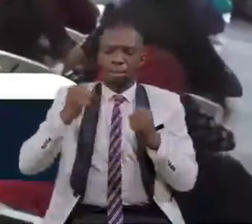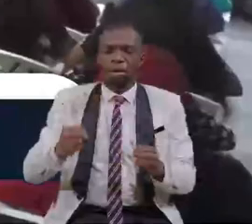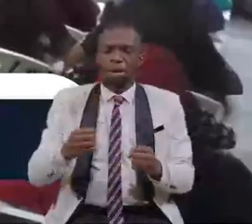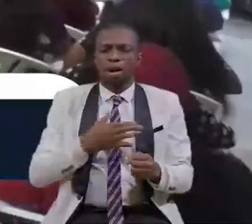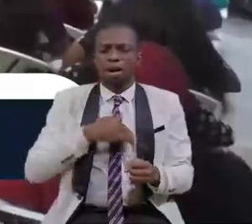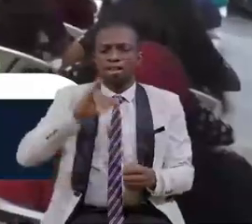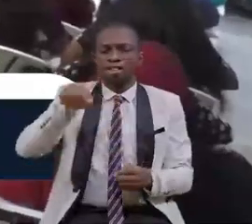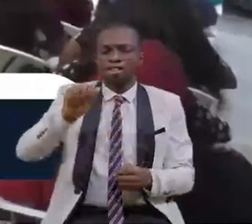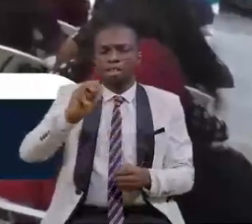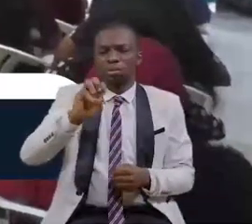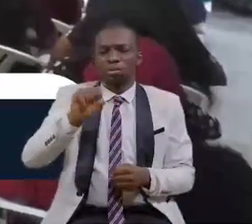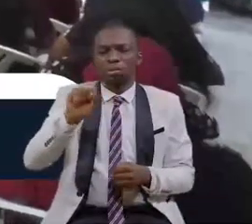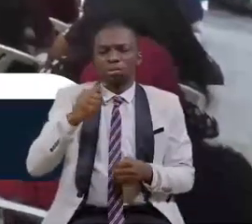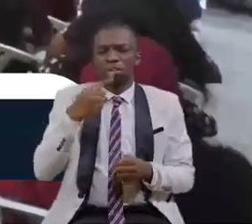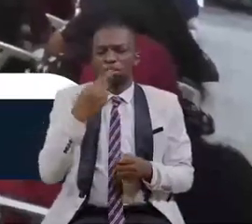Et